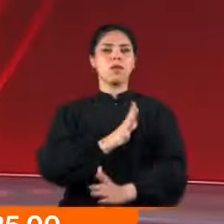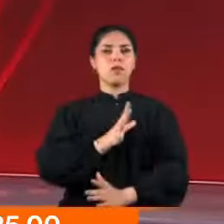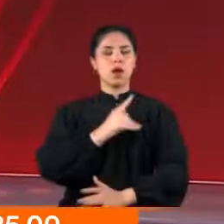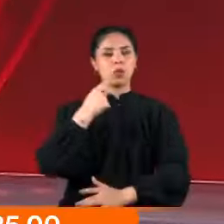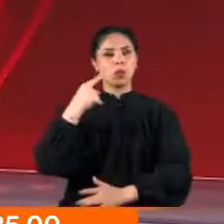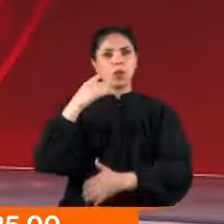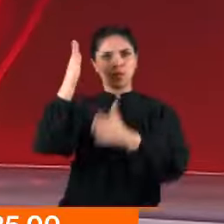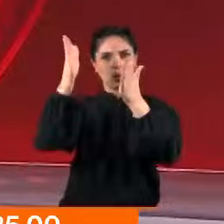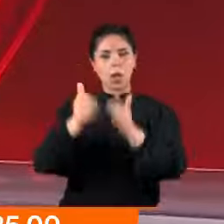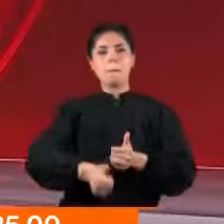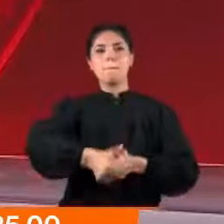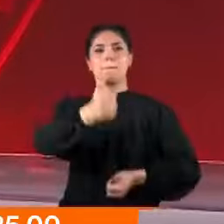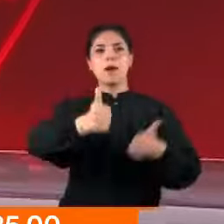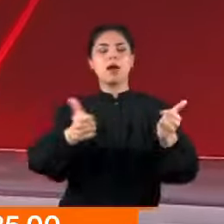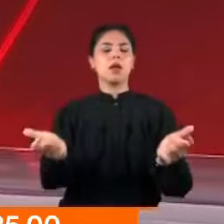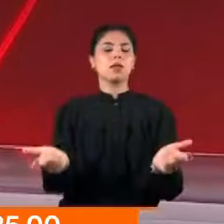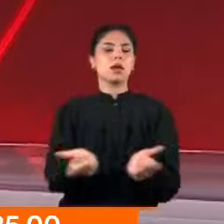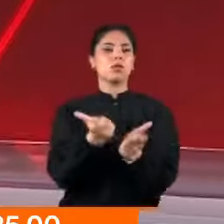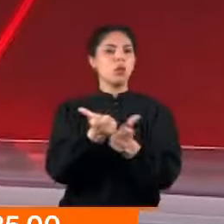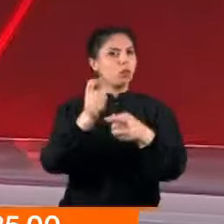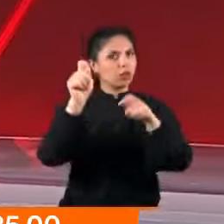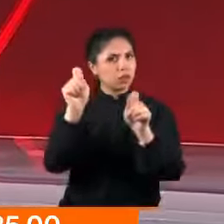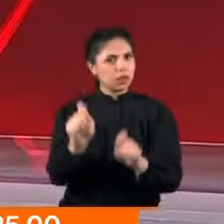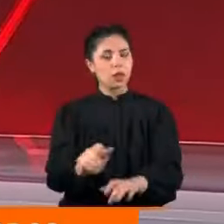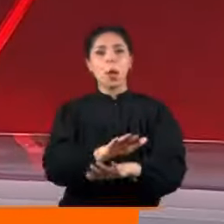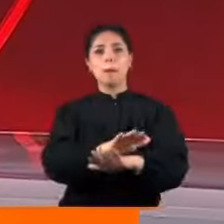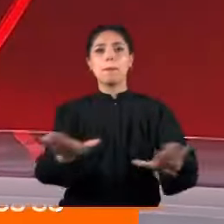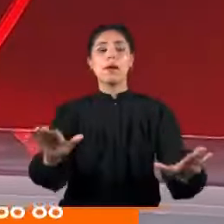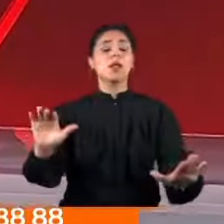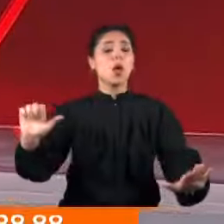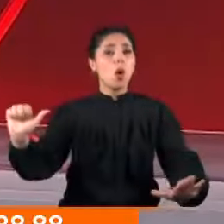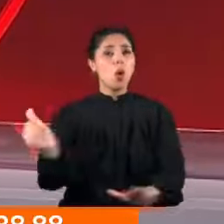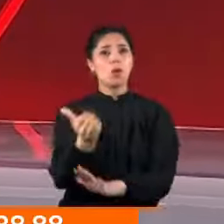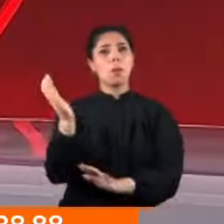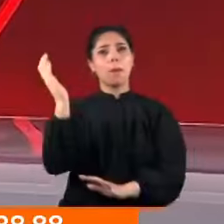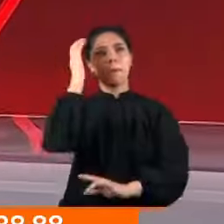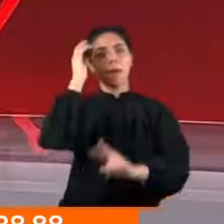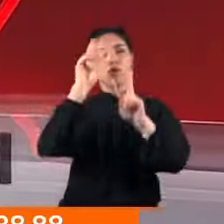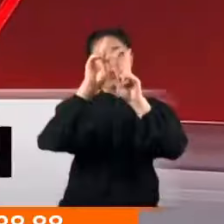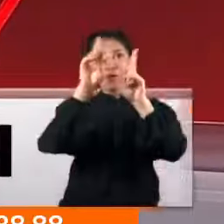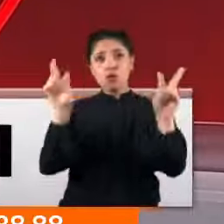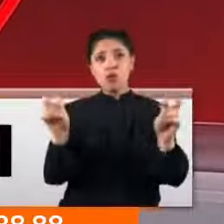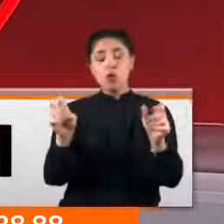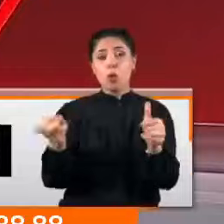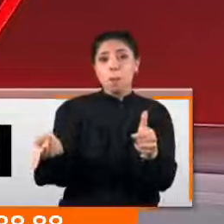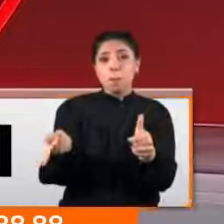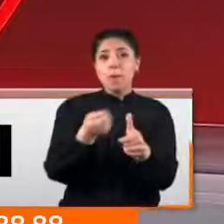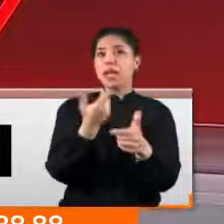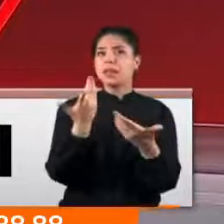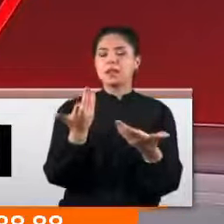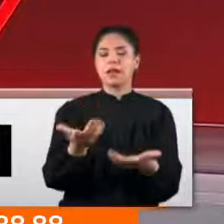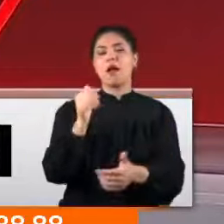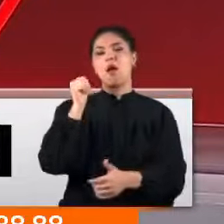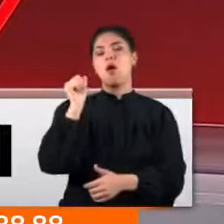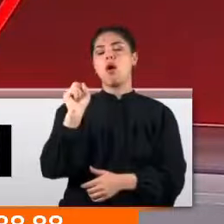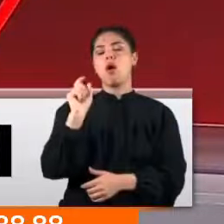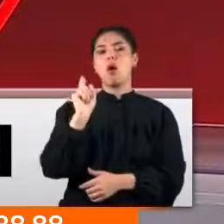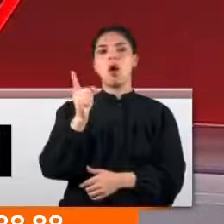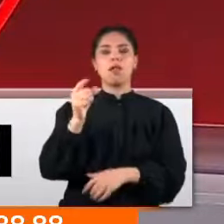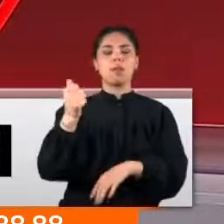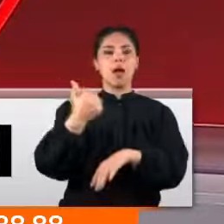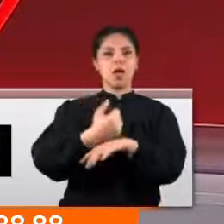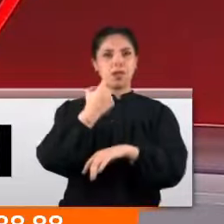Erdoğan bakanlarıyla kabine toplantısını yapıyor. Masadaki en sıcak başlıklardan en önemlisi belki de öğretmen atamaları.